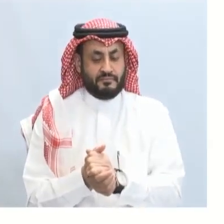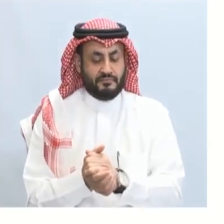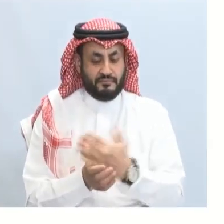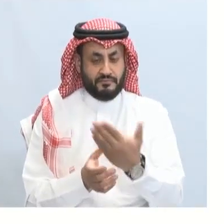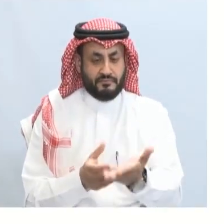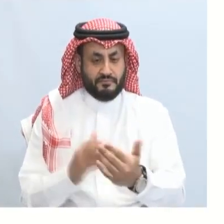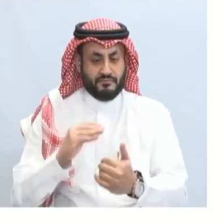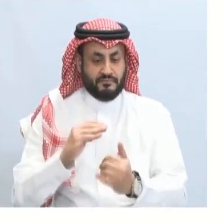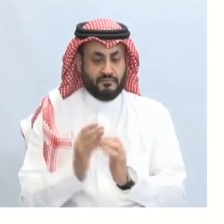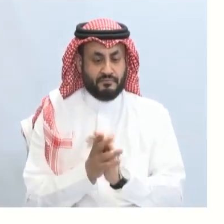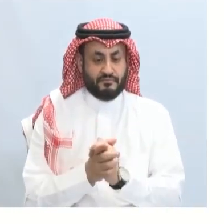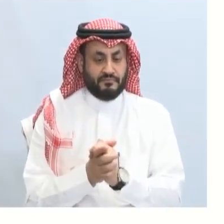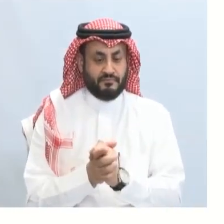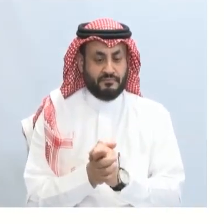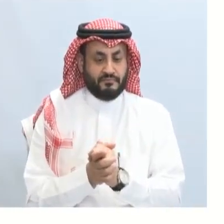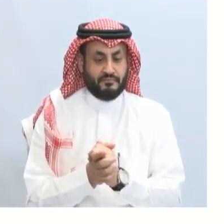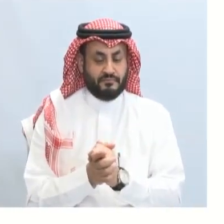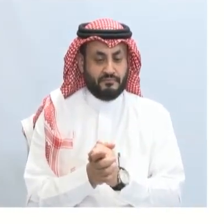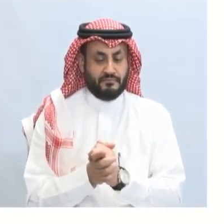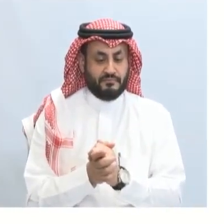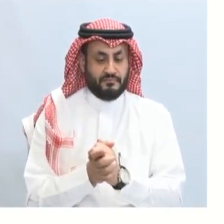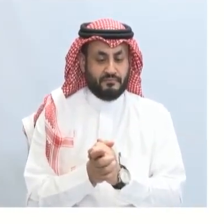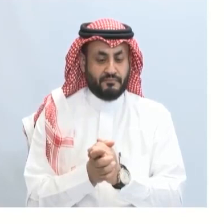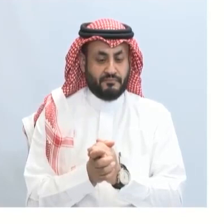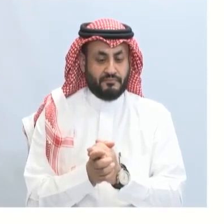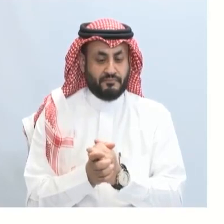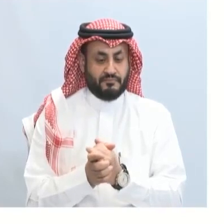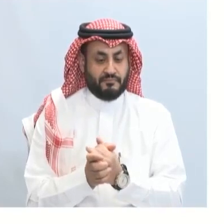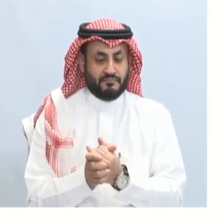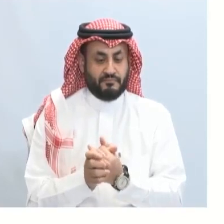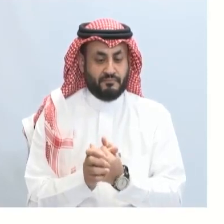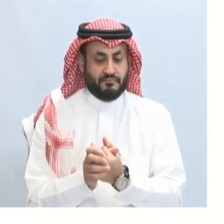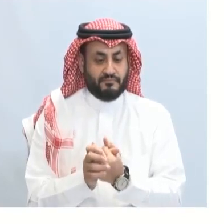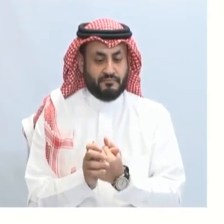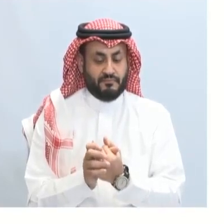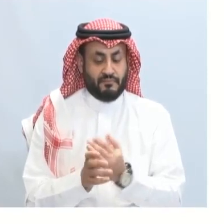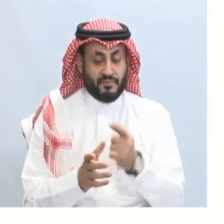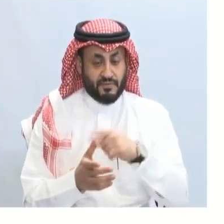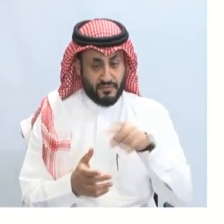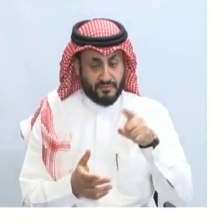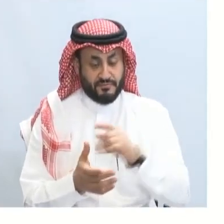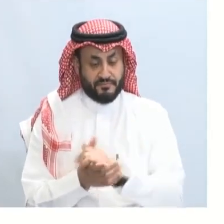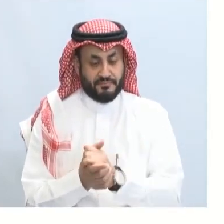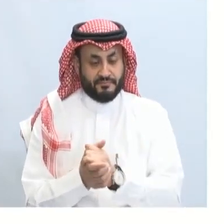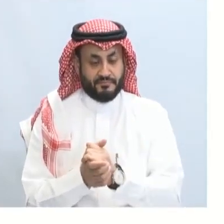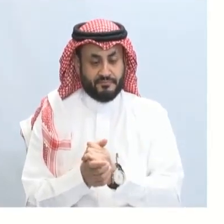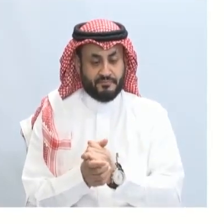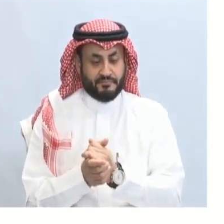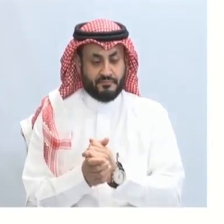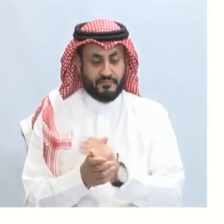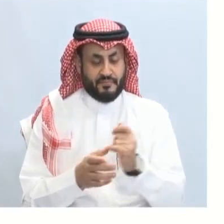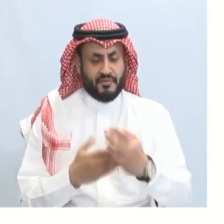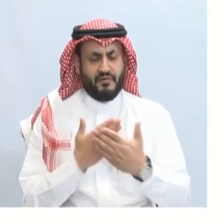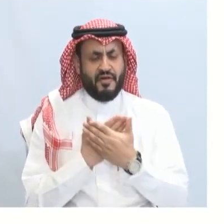الله فيكم حكم القاضي حكم القاضي عادلا لانه يستند الى